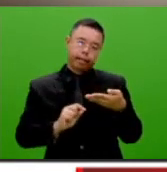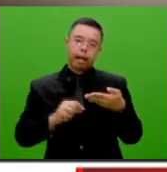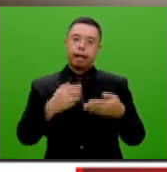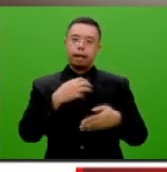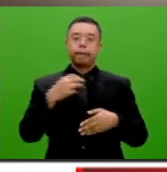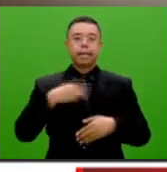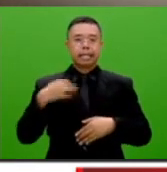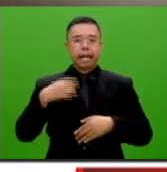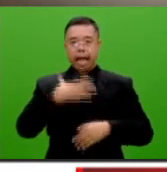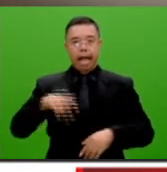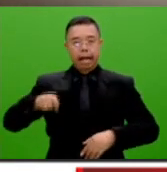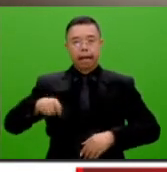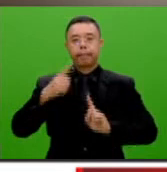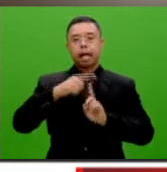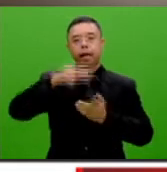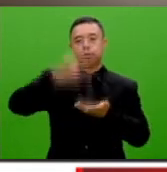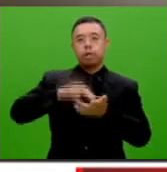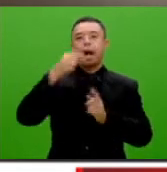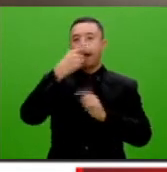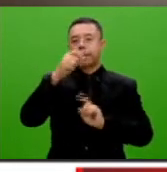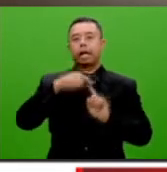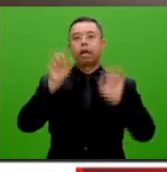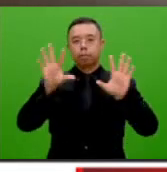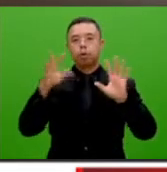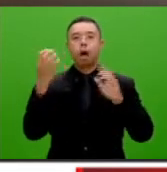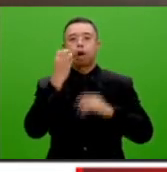putus Kamis 10 Agustus 2023.